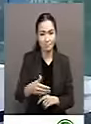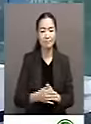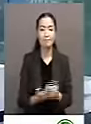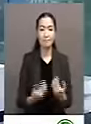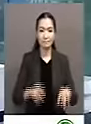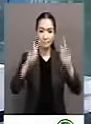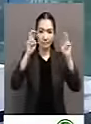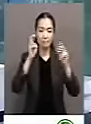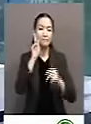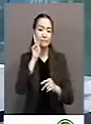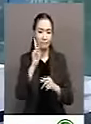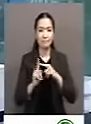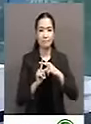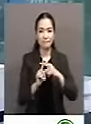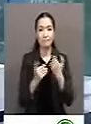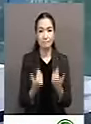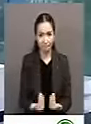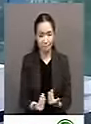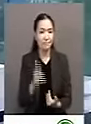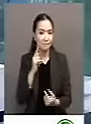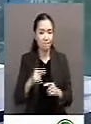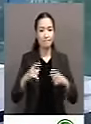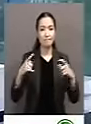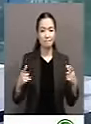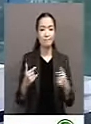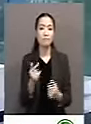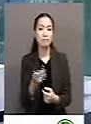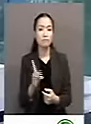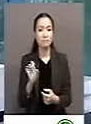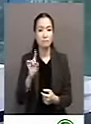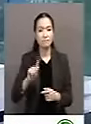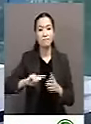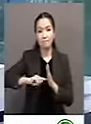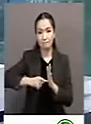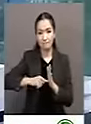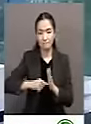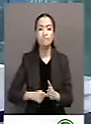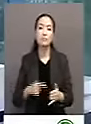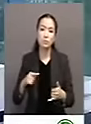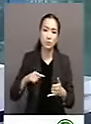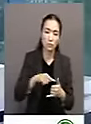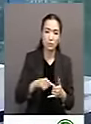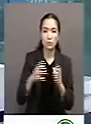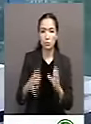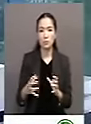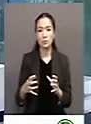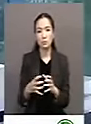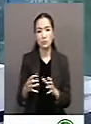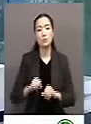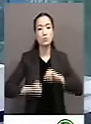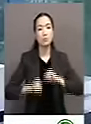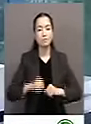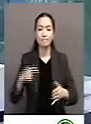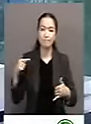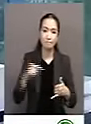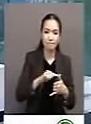เราเปิดประเด็นพิกัดข่าววันนี้นะคะยังคงตามติดข่าวใหญ่เรื่องของคดีไขควงมรณะกรณีกลุ่มวัยรุ่นลงมือสังหารโหดน้องปอน